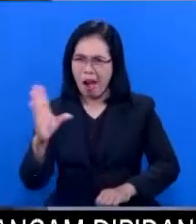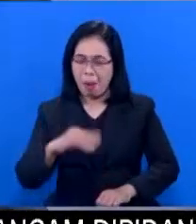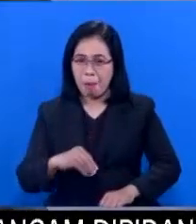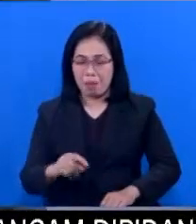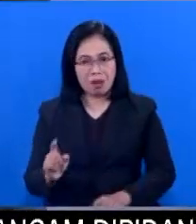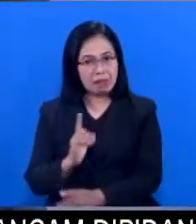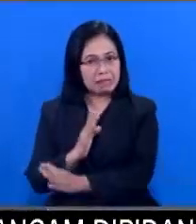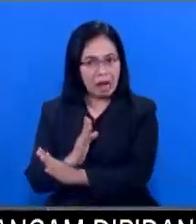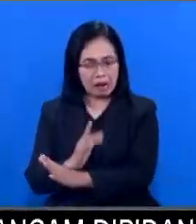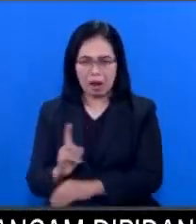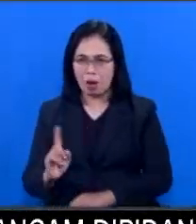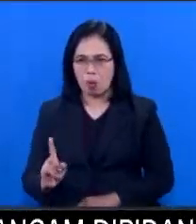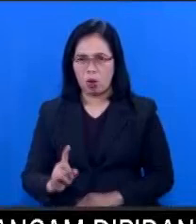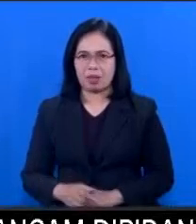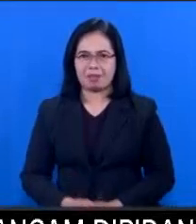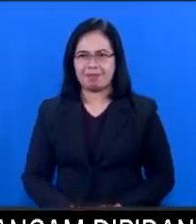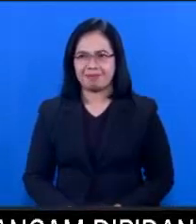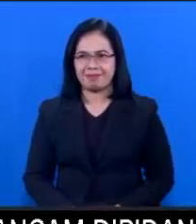darurat.